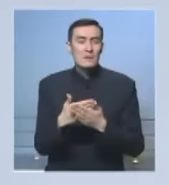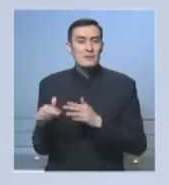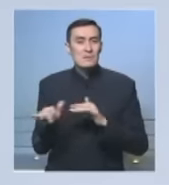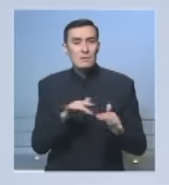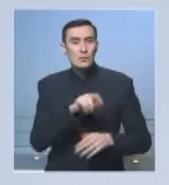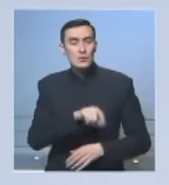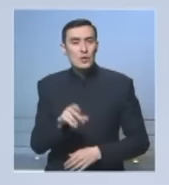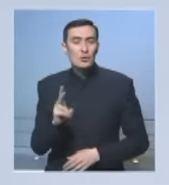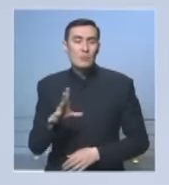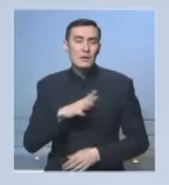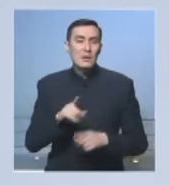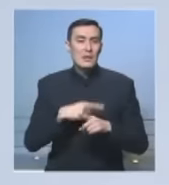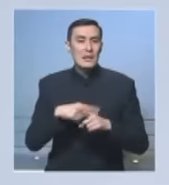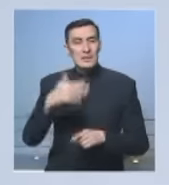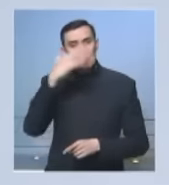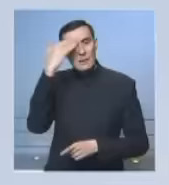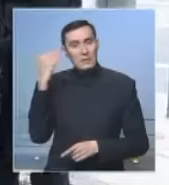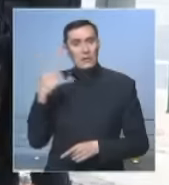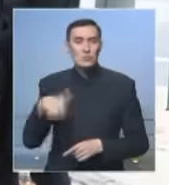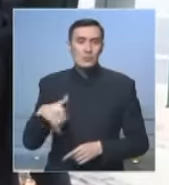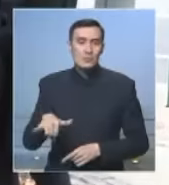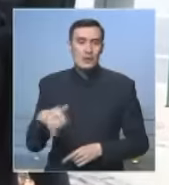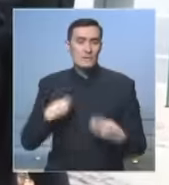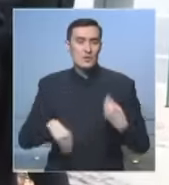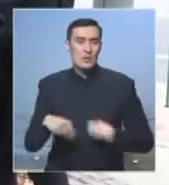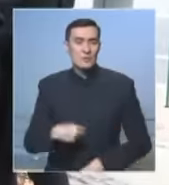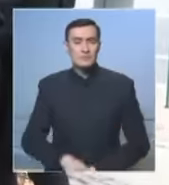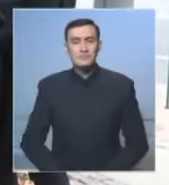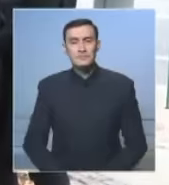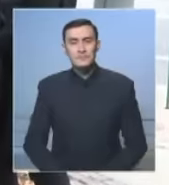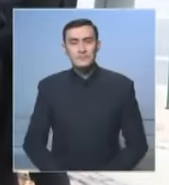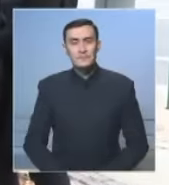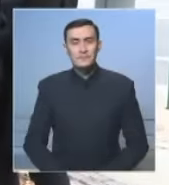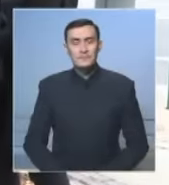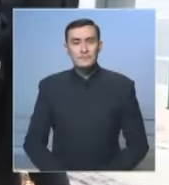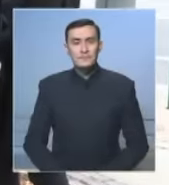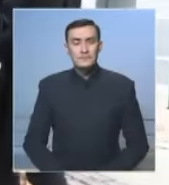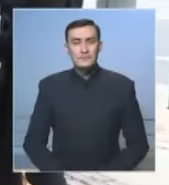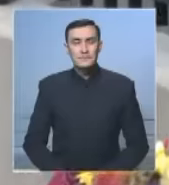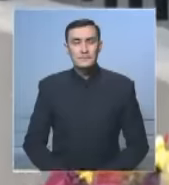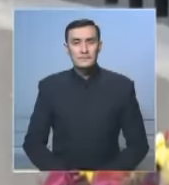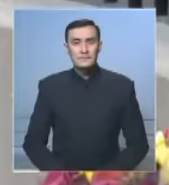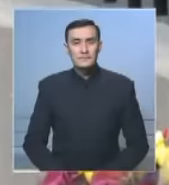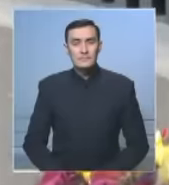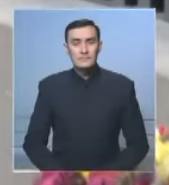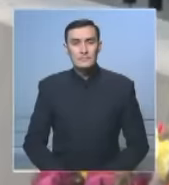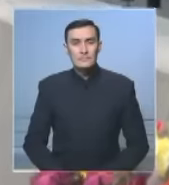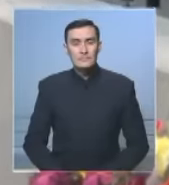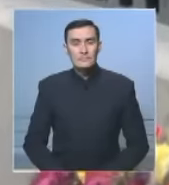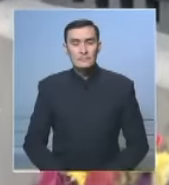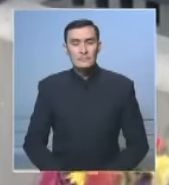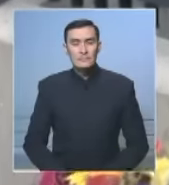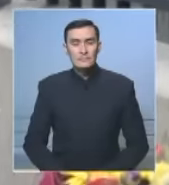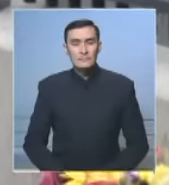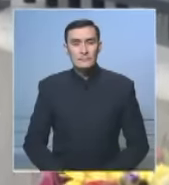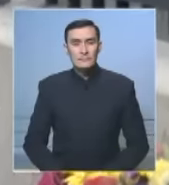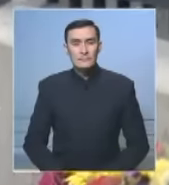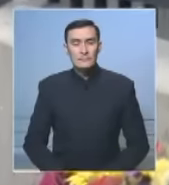действиях людей или забытых вещах или сумках. Арман Ижанов, Ербол Даиров, телеканал 24 KZ, Оттава, Канада.